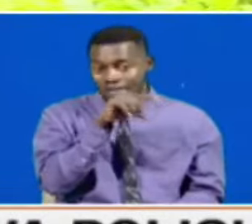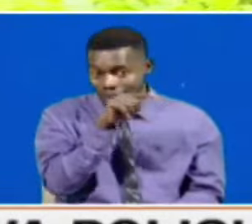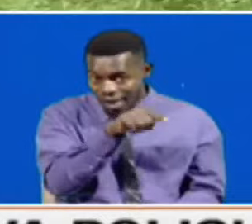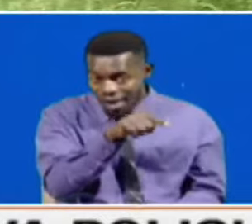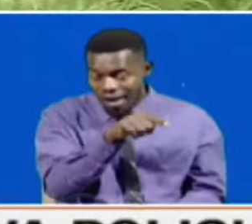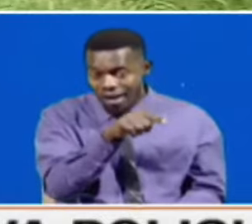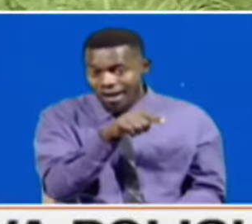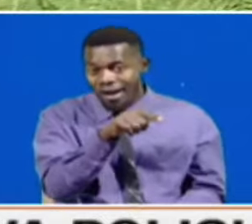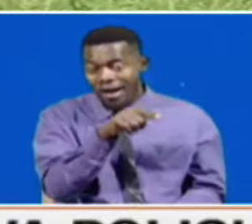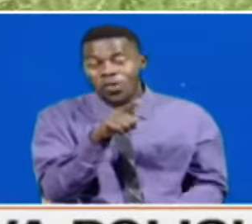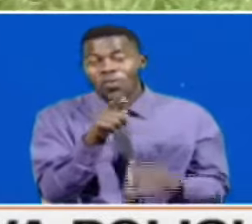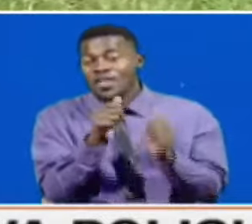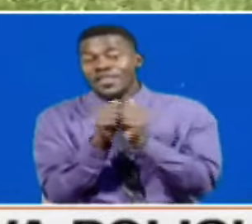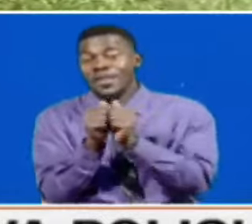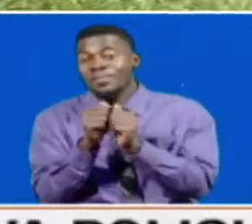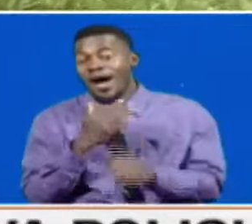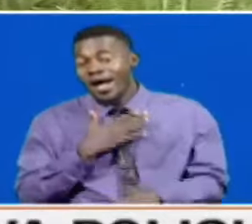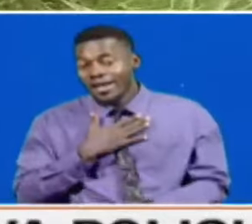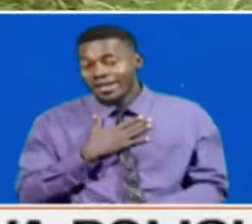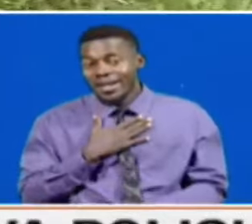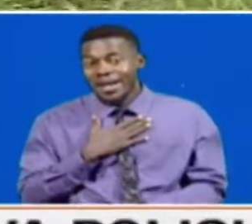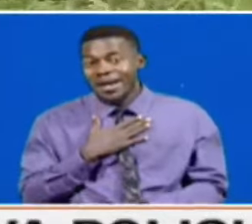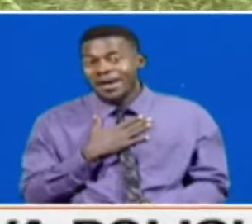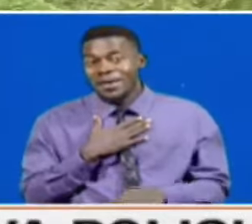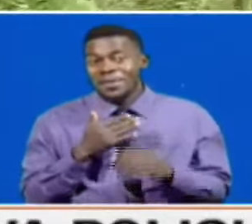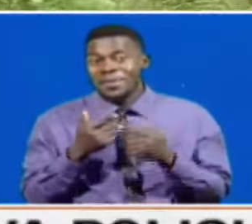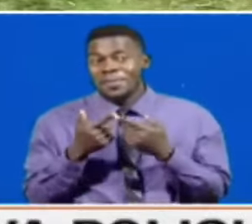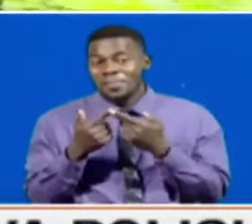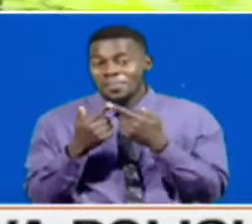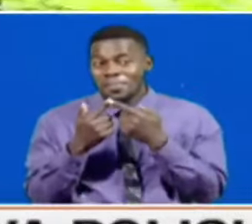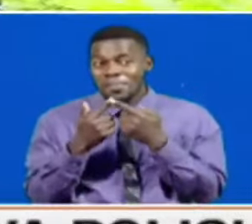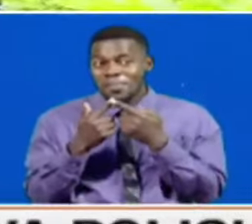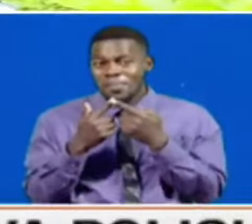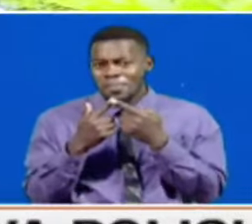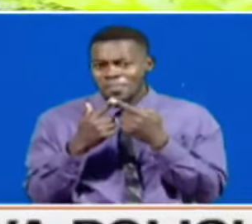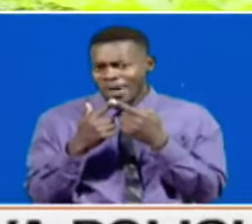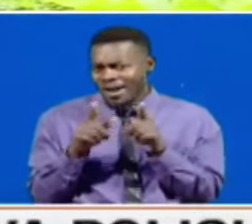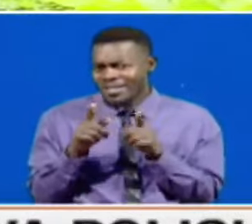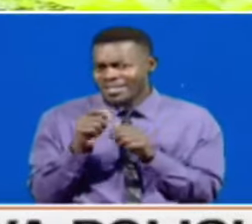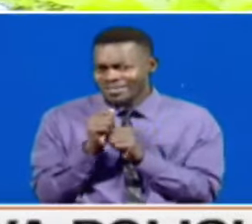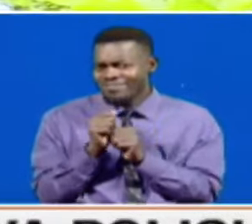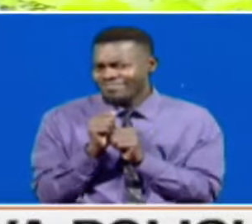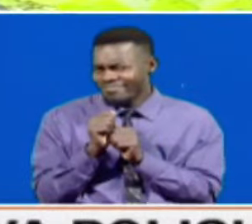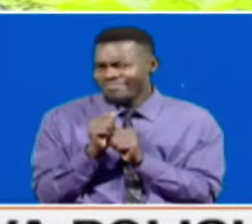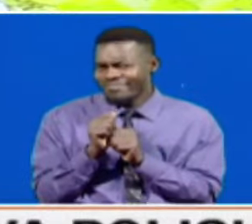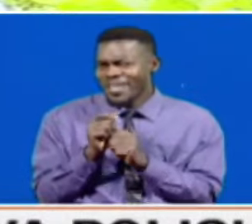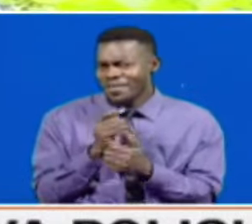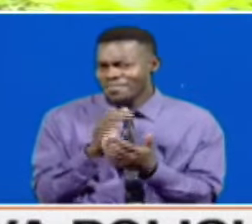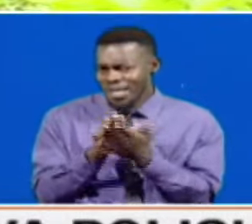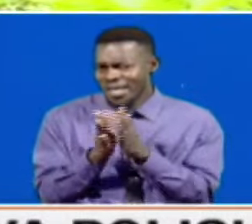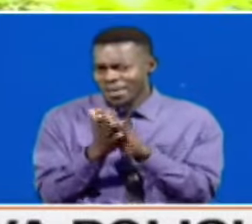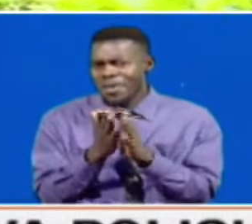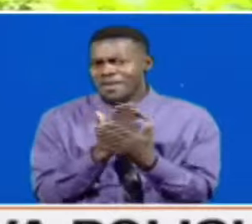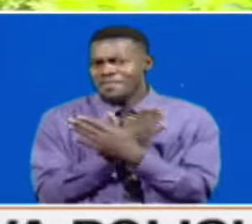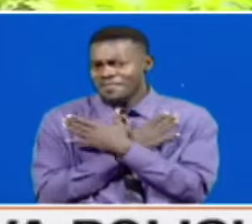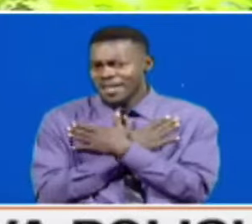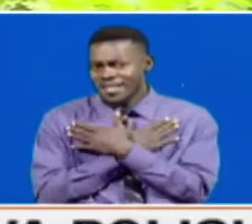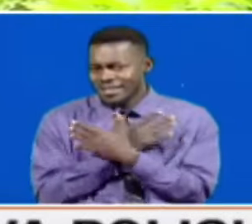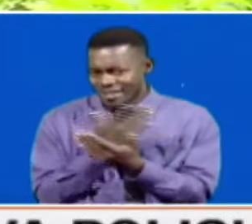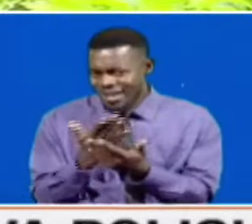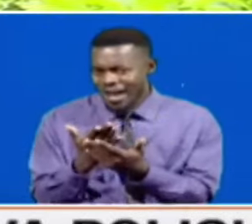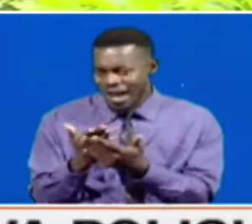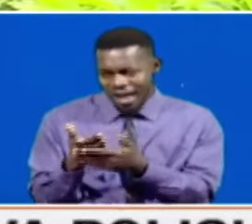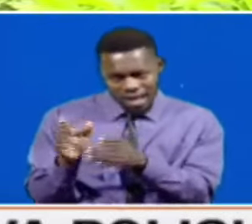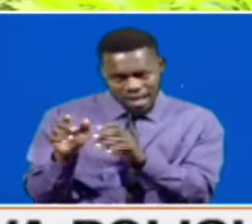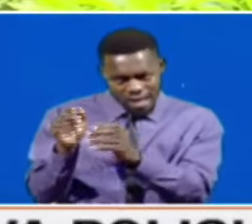hiyo hiyo yangu ndume lakini hiyo iluma hiyo yangu nikaa ni mzuri niito nikito nikaia mahali ingine hapo nasema hii